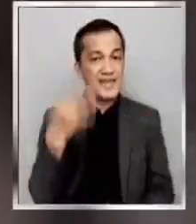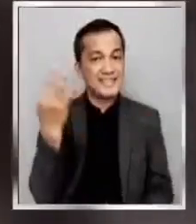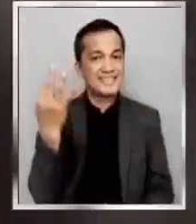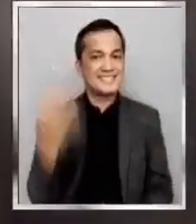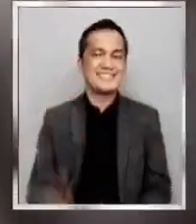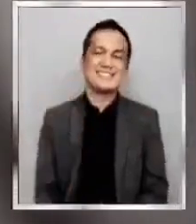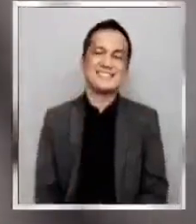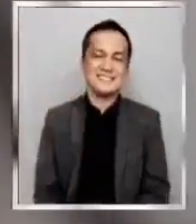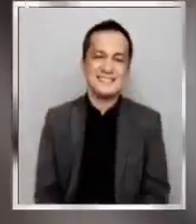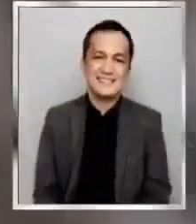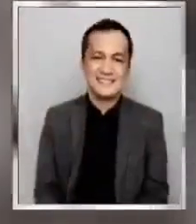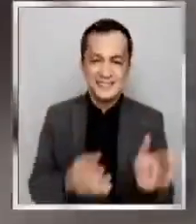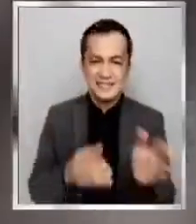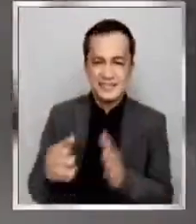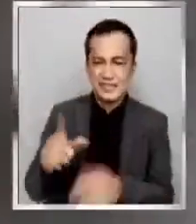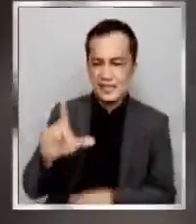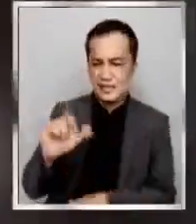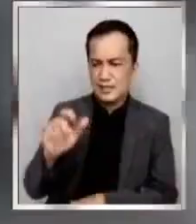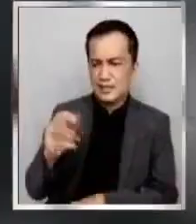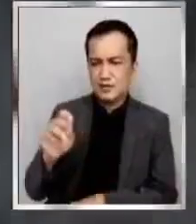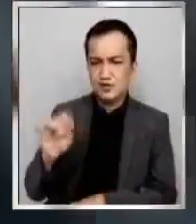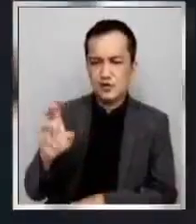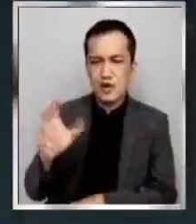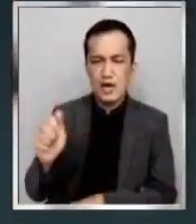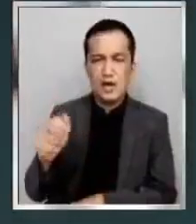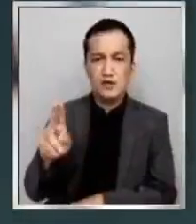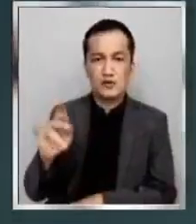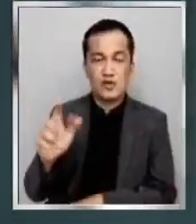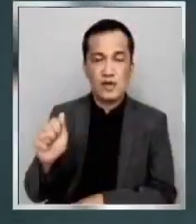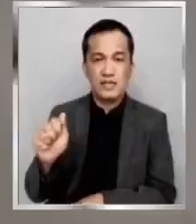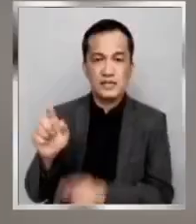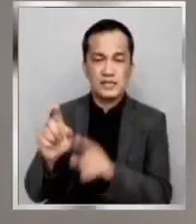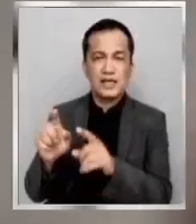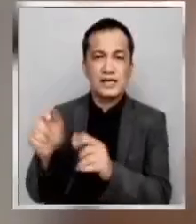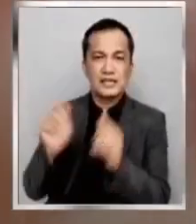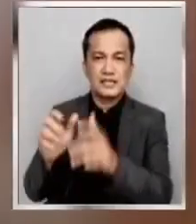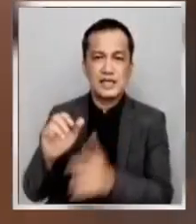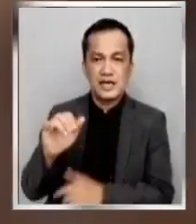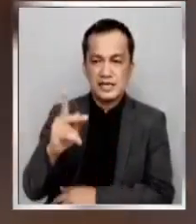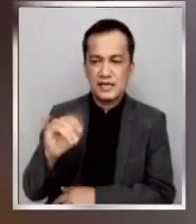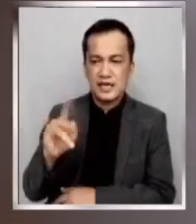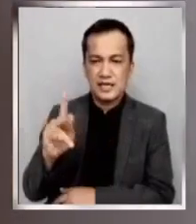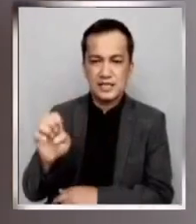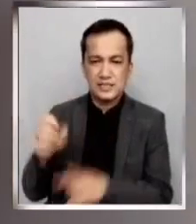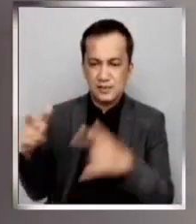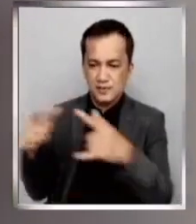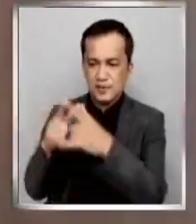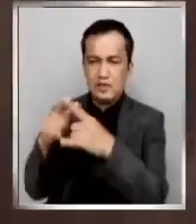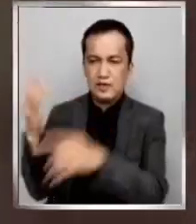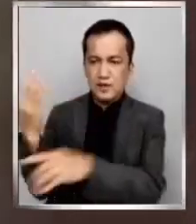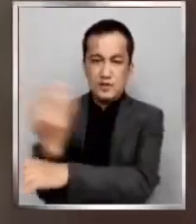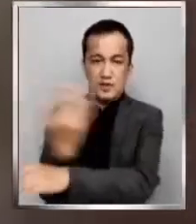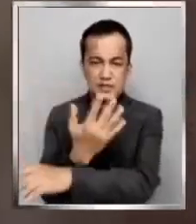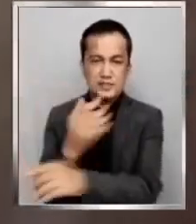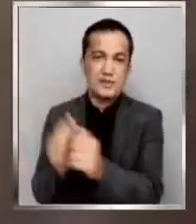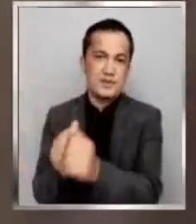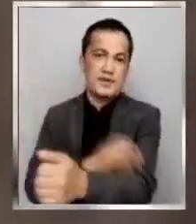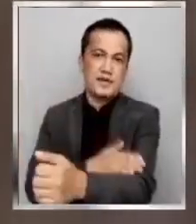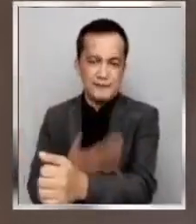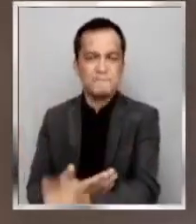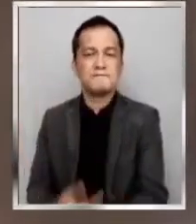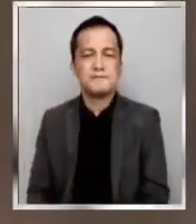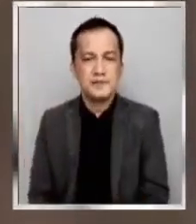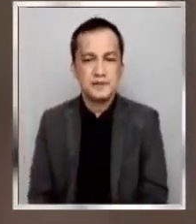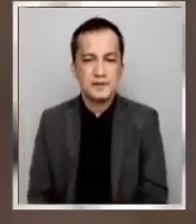Si mga lihim ni Urduha star Kylie Padilla, nag-pitch ng tent sa isang forest kasama ang mga anak. Pero while